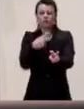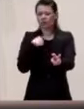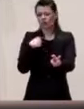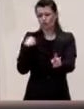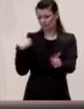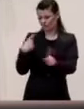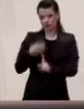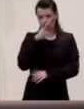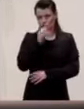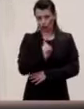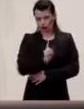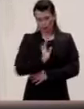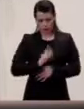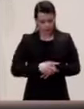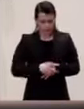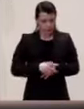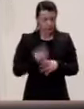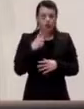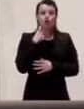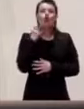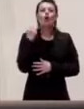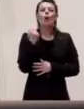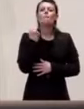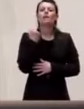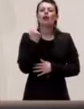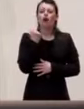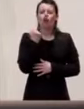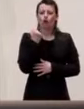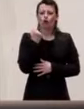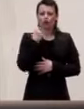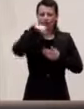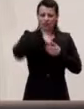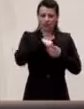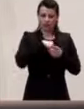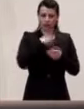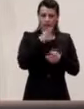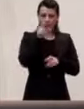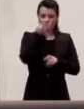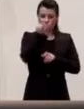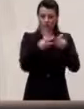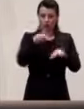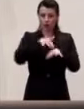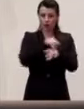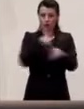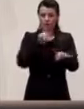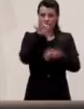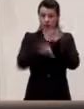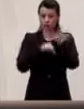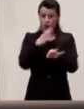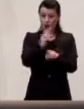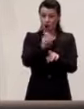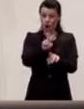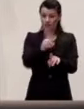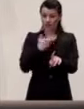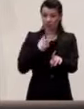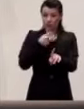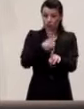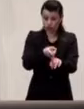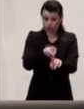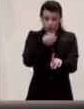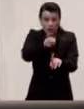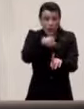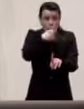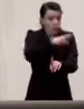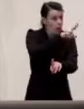questo. Gli operatori che curavano questi pazienti Covid erano gli stessi operatori che poi tornavano